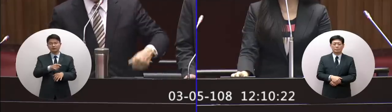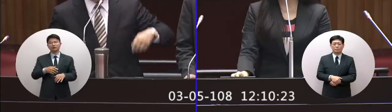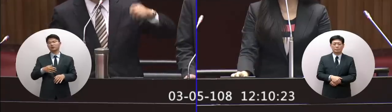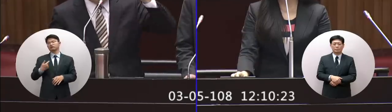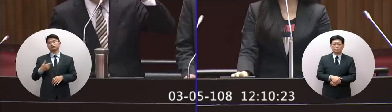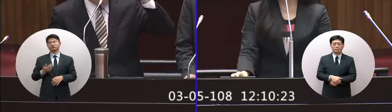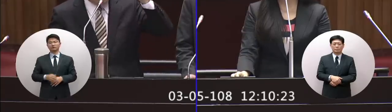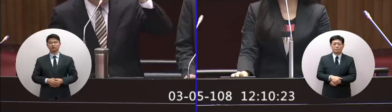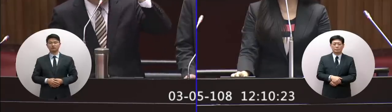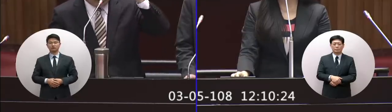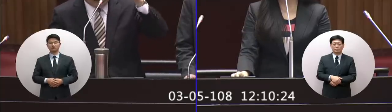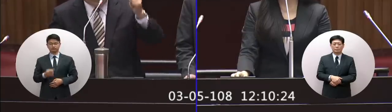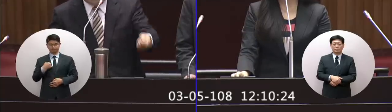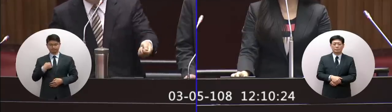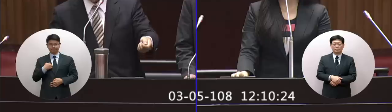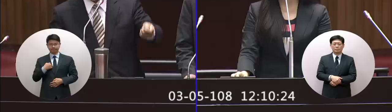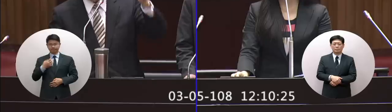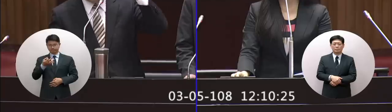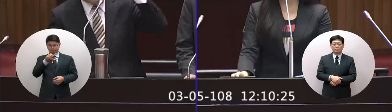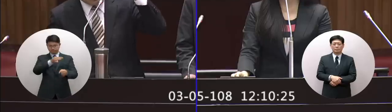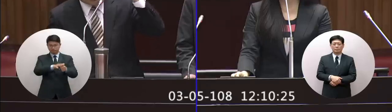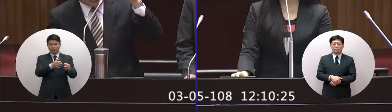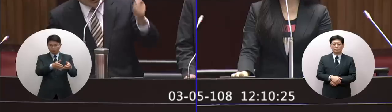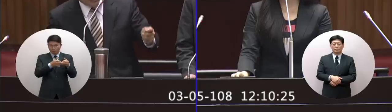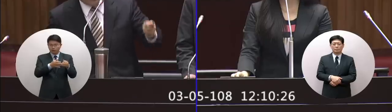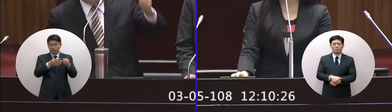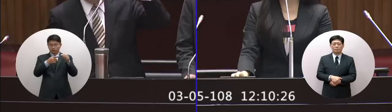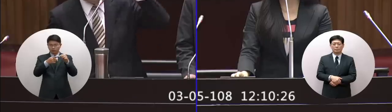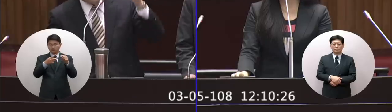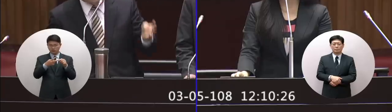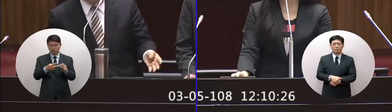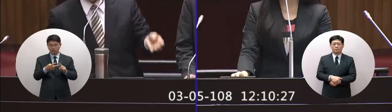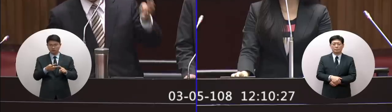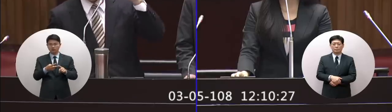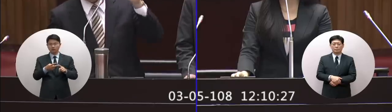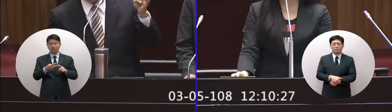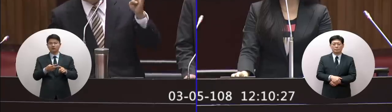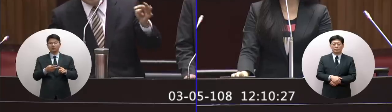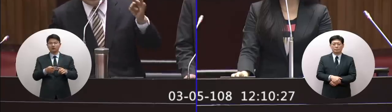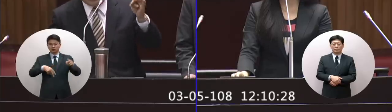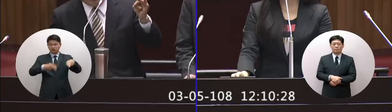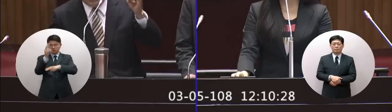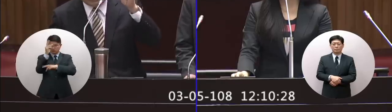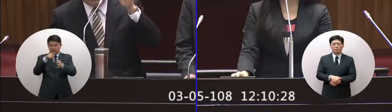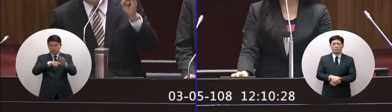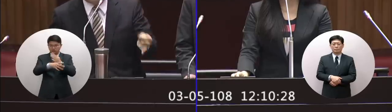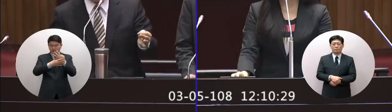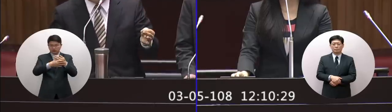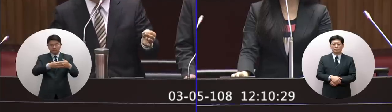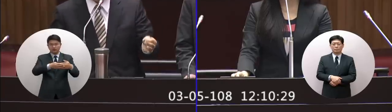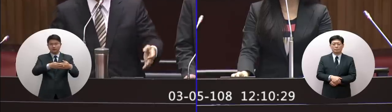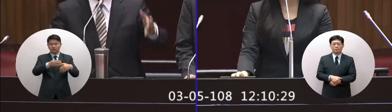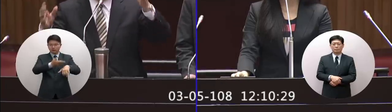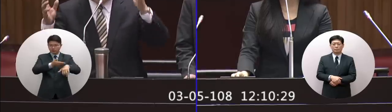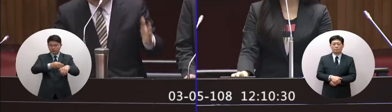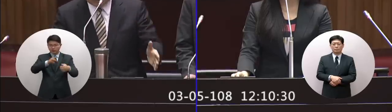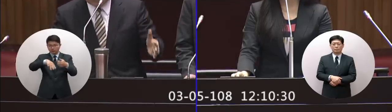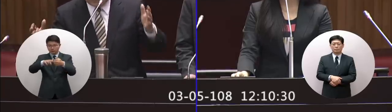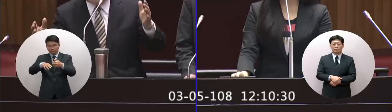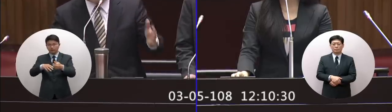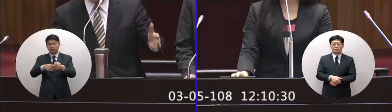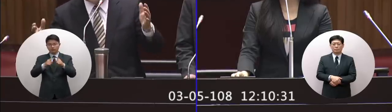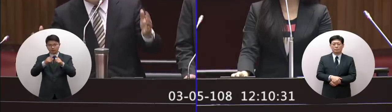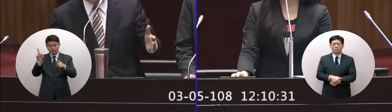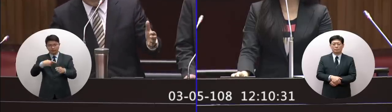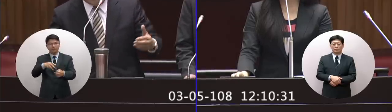所以我不但要给钱，而且要训练行政跟专业管理的人才，